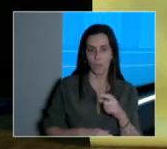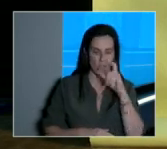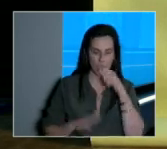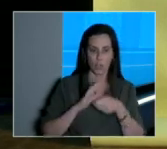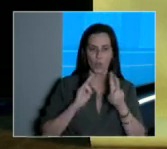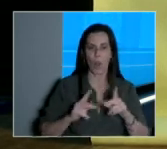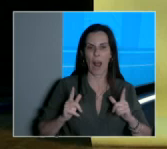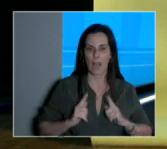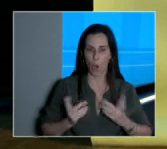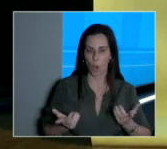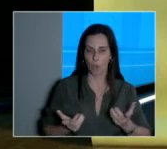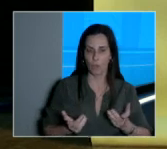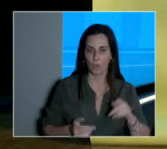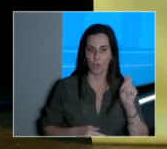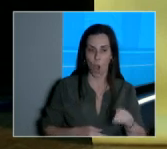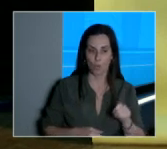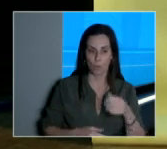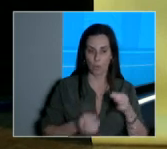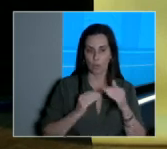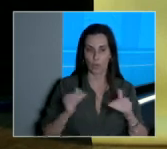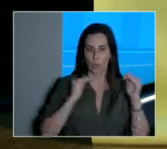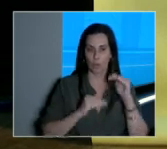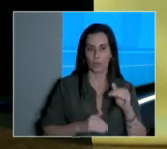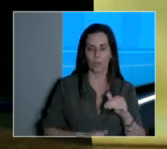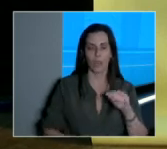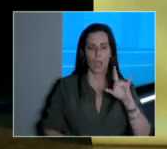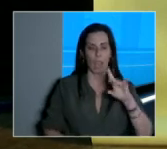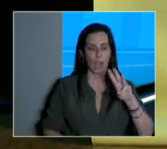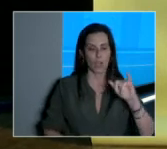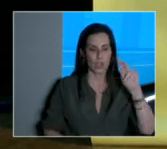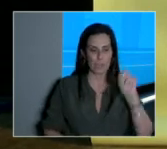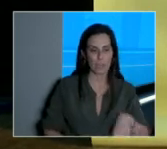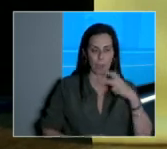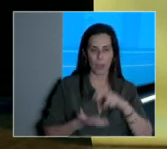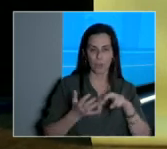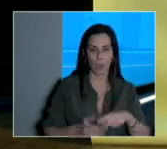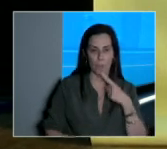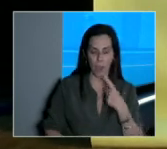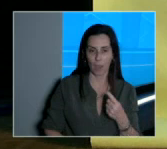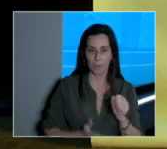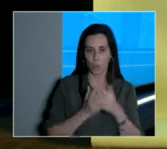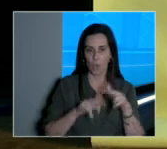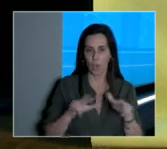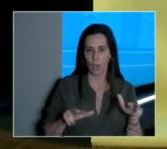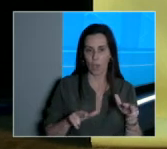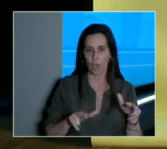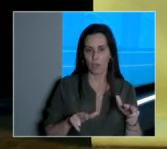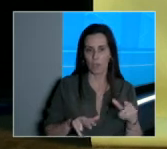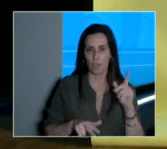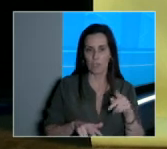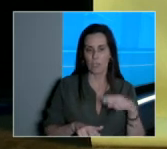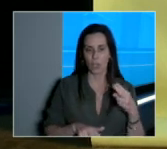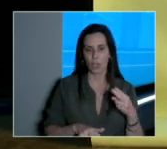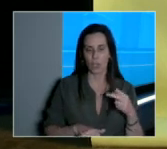שהשחיתות יכולה לחכות, והשופט בית המשפט העליון מישאל חשין, אחרי שפרש, בא ואמר בעיתון הארץ שצריך